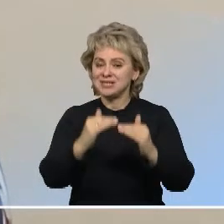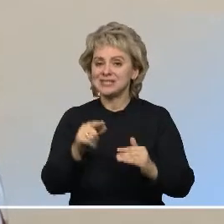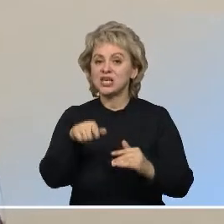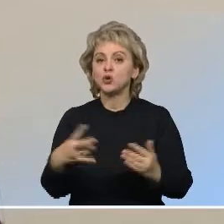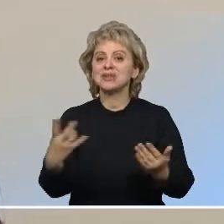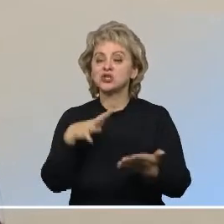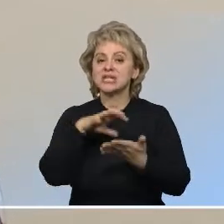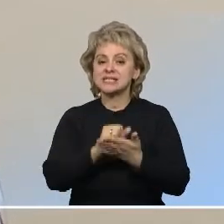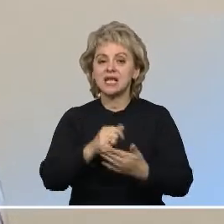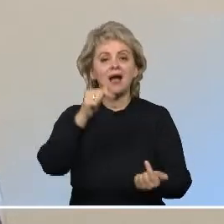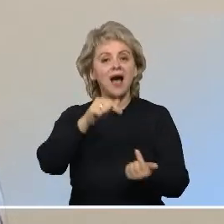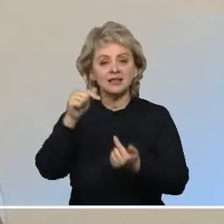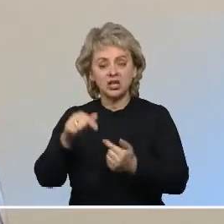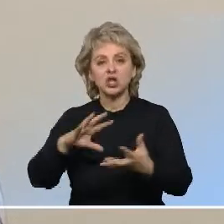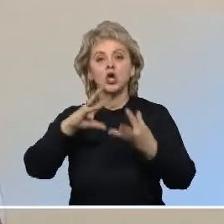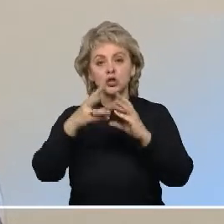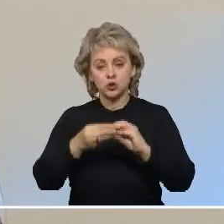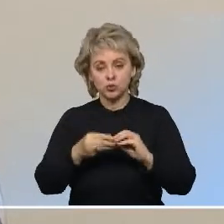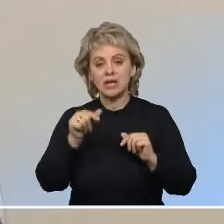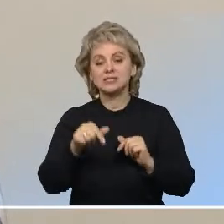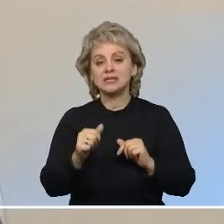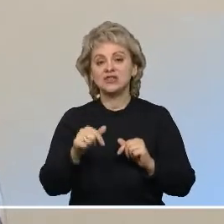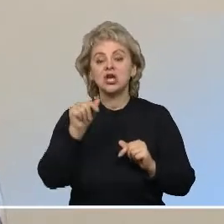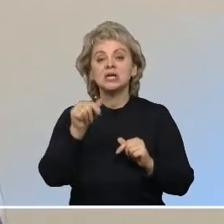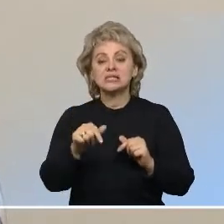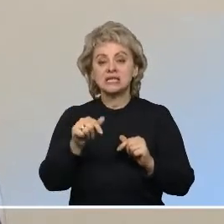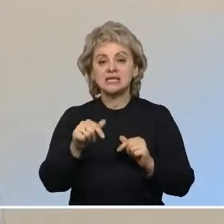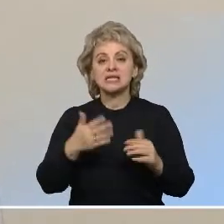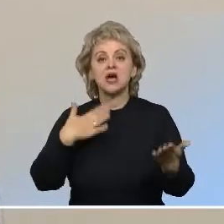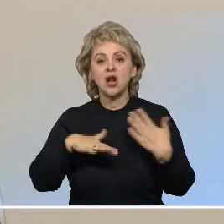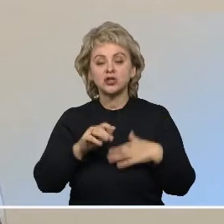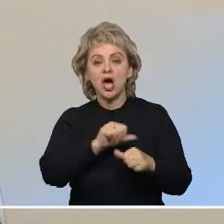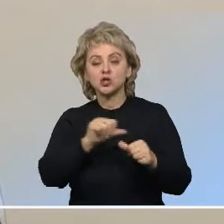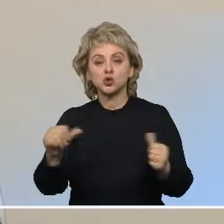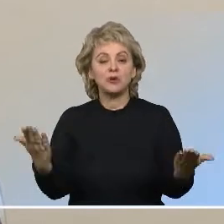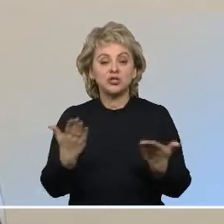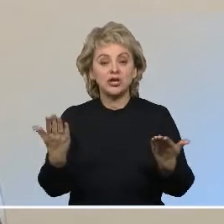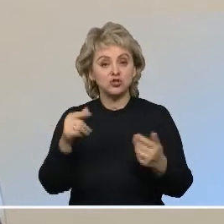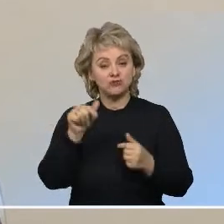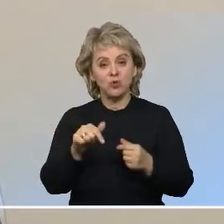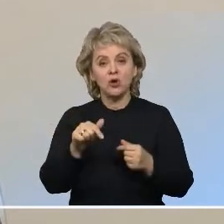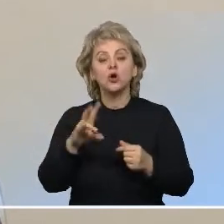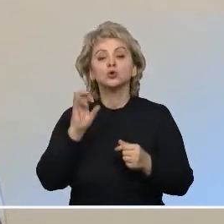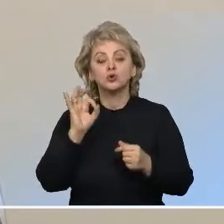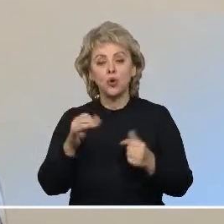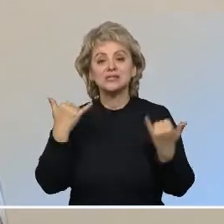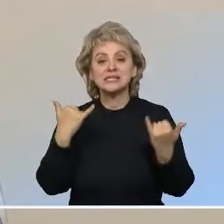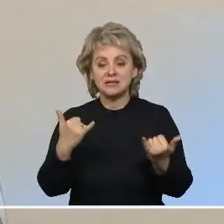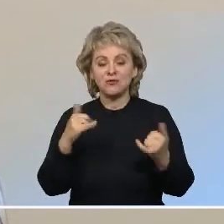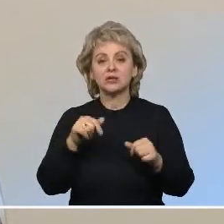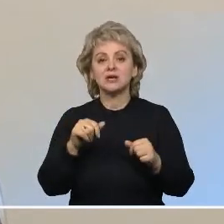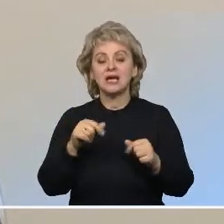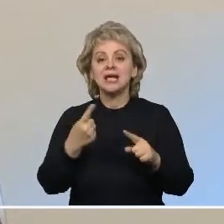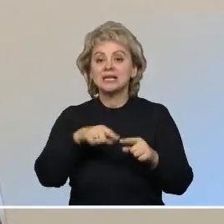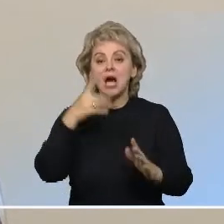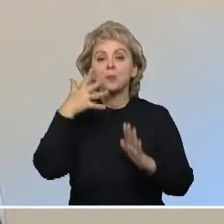надо заниматься конкретнее и результативнее. И здесь радоваться особо нечему, но сегодня